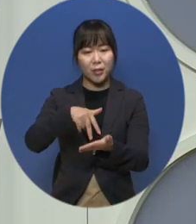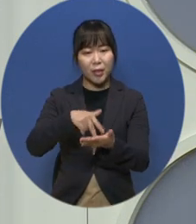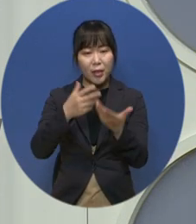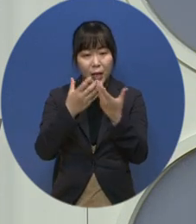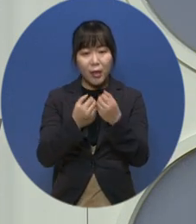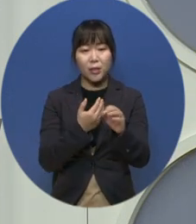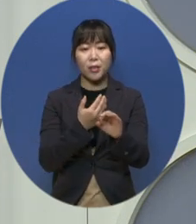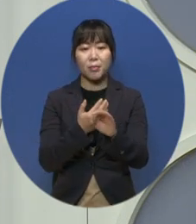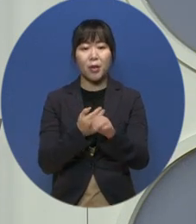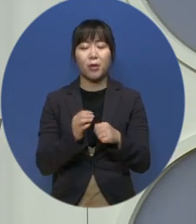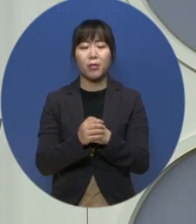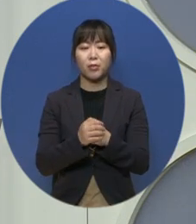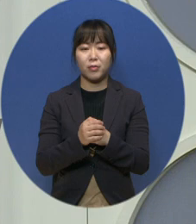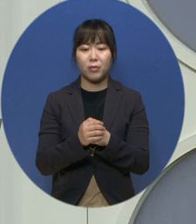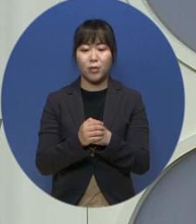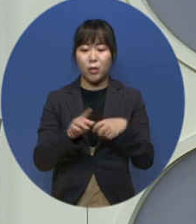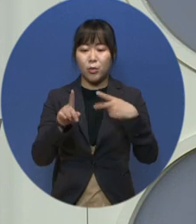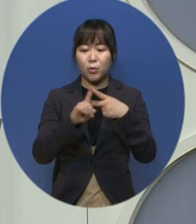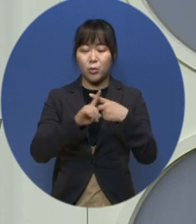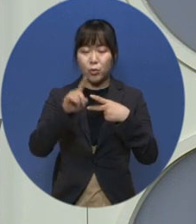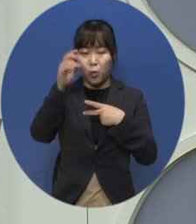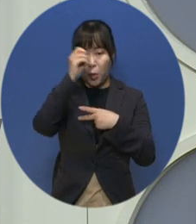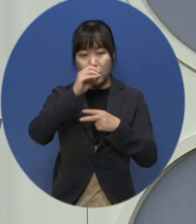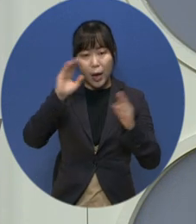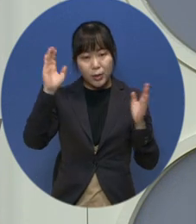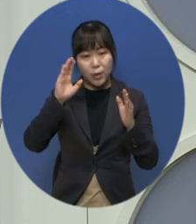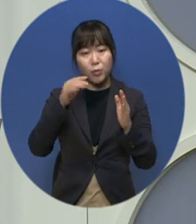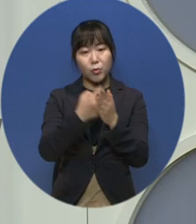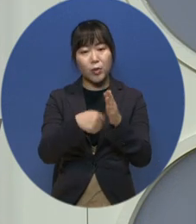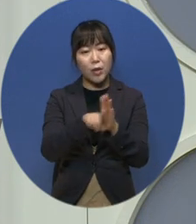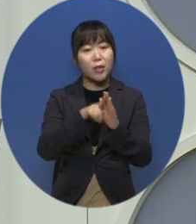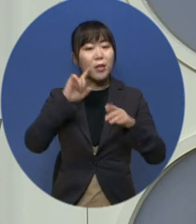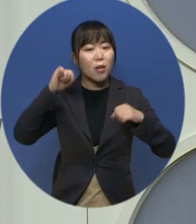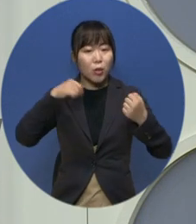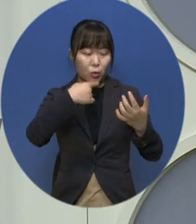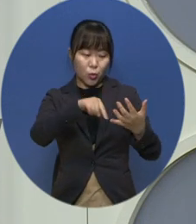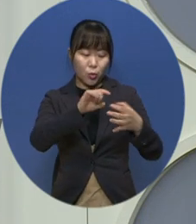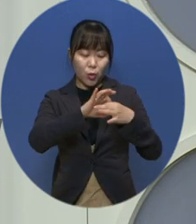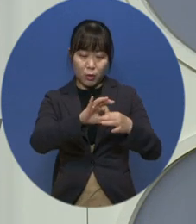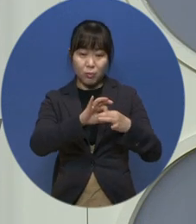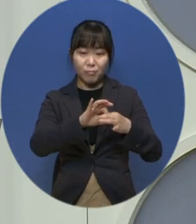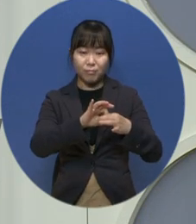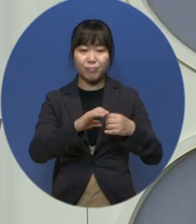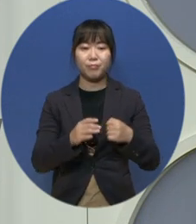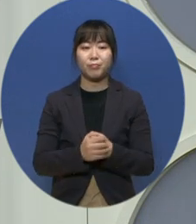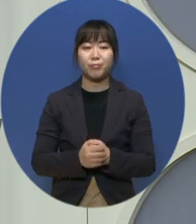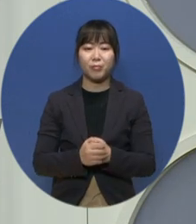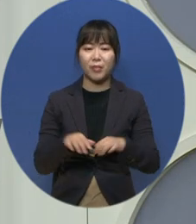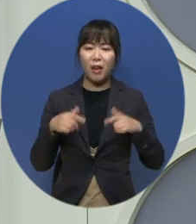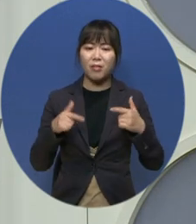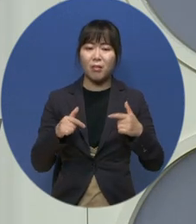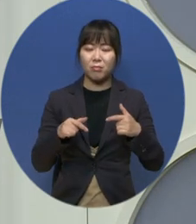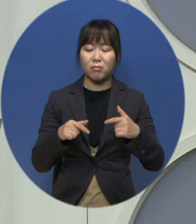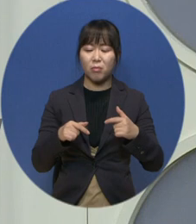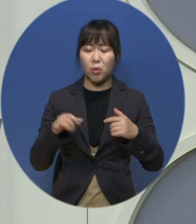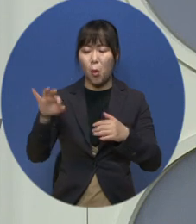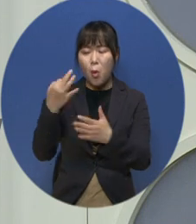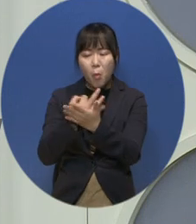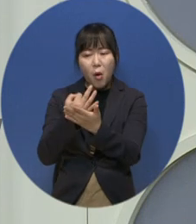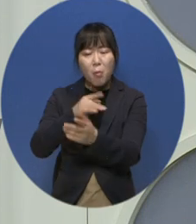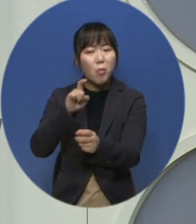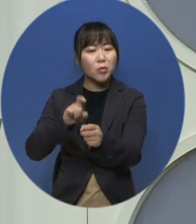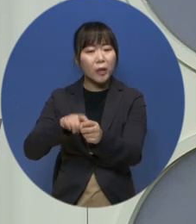들면 청소년을 위한 연극, 그런 교육 연극 쪽이죠. 비단 늘상 그 상업적인 연극뿐만이